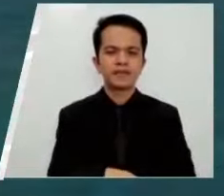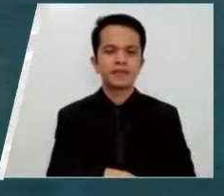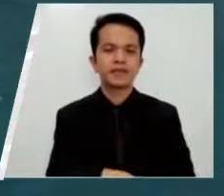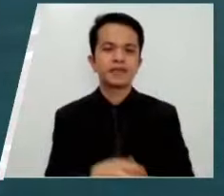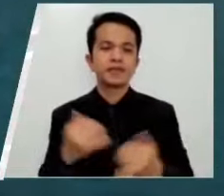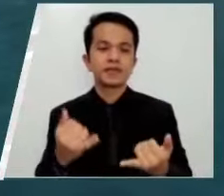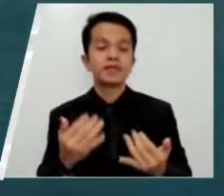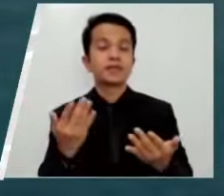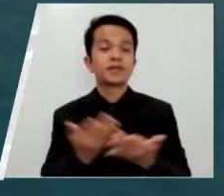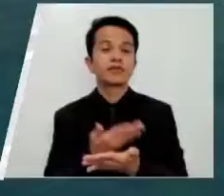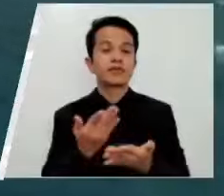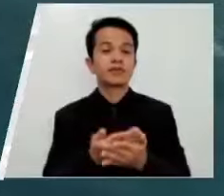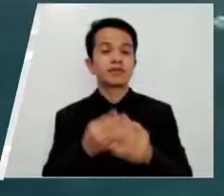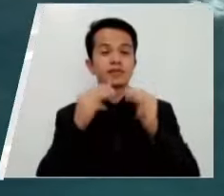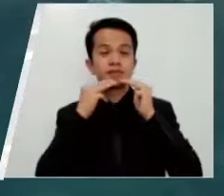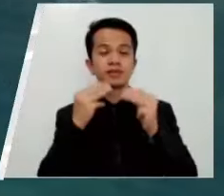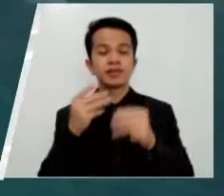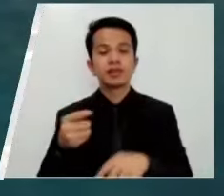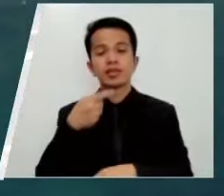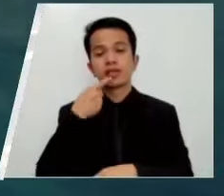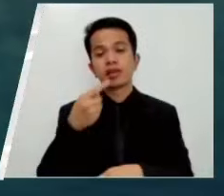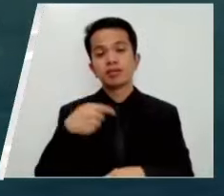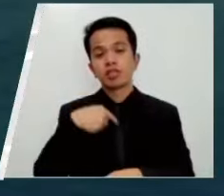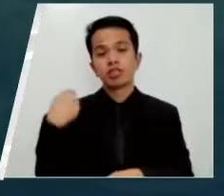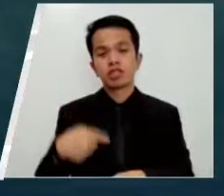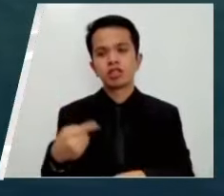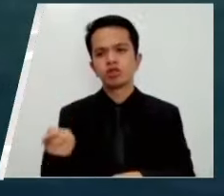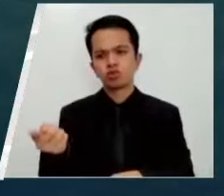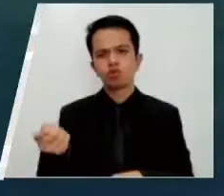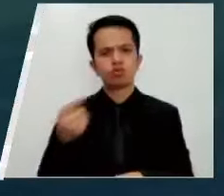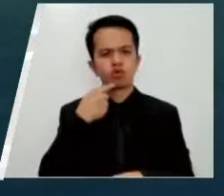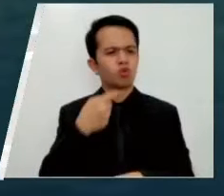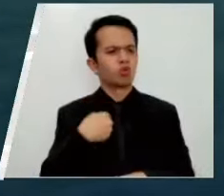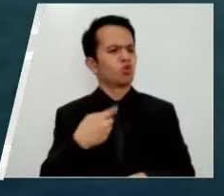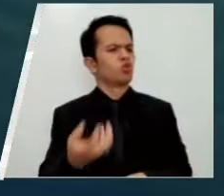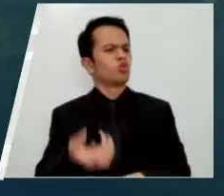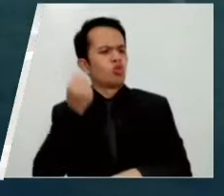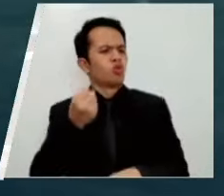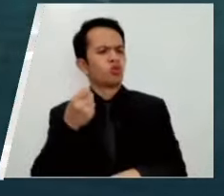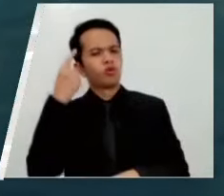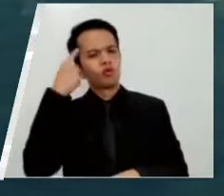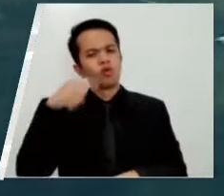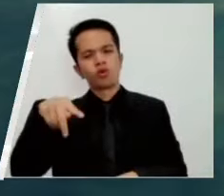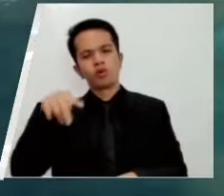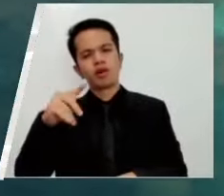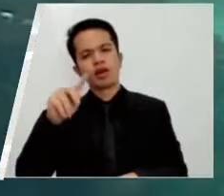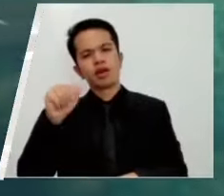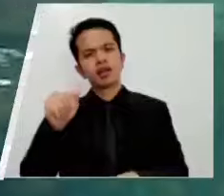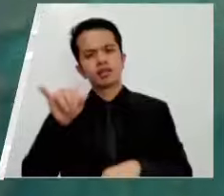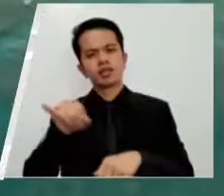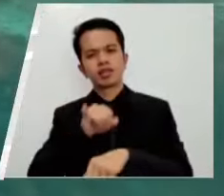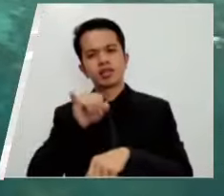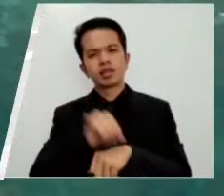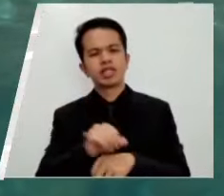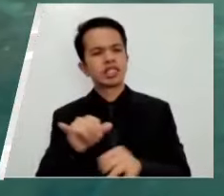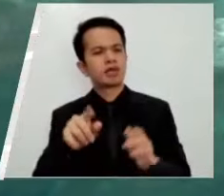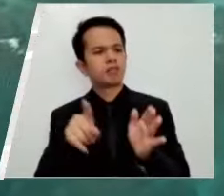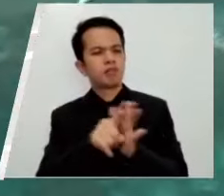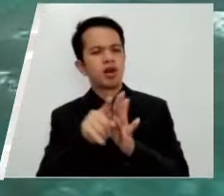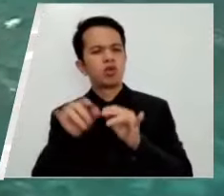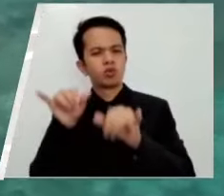pahayag, iginiit ng China na sila ang may soberanya sa Pag-asa Island at iligal ang pananatili doon ng mga